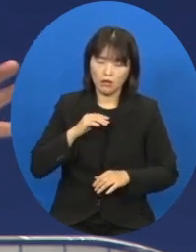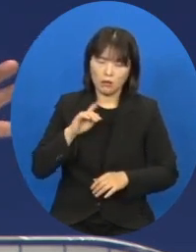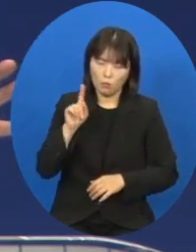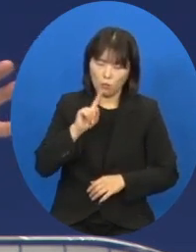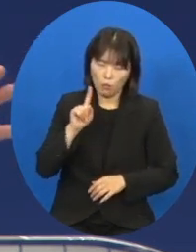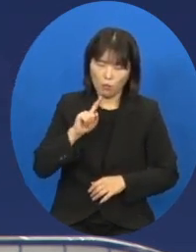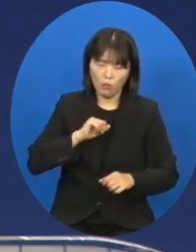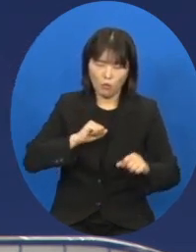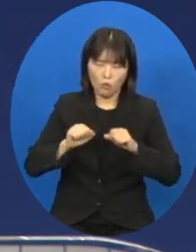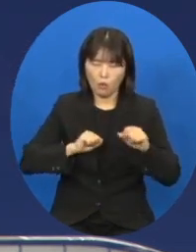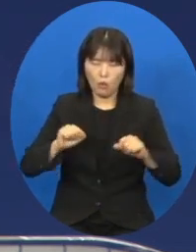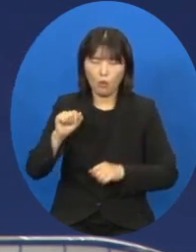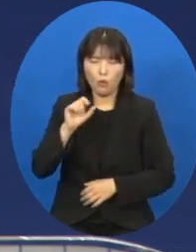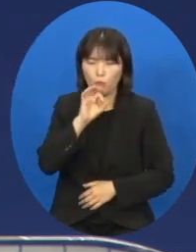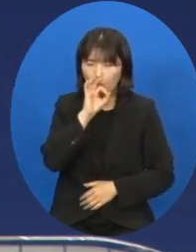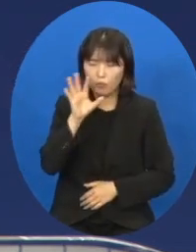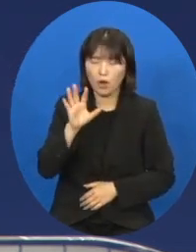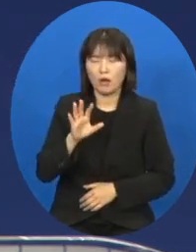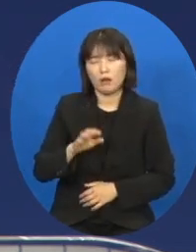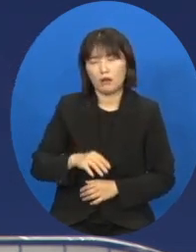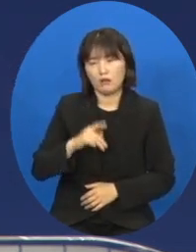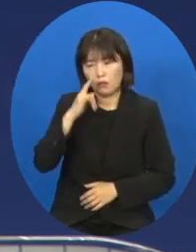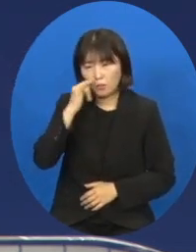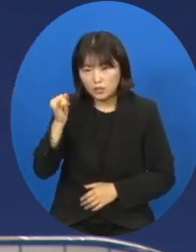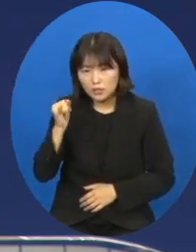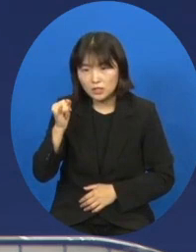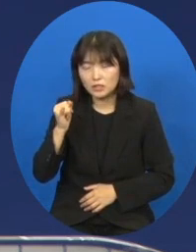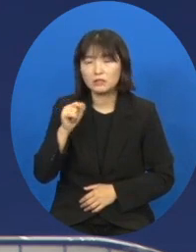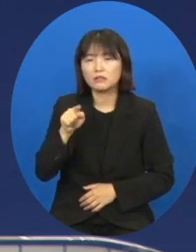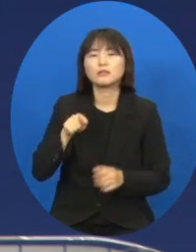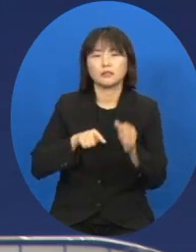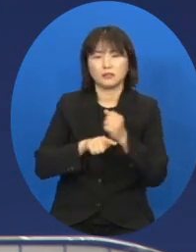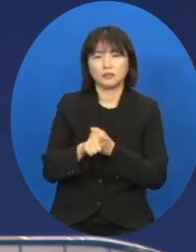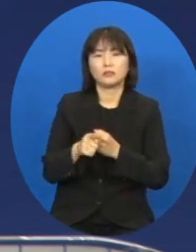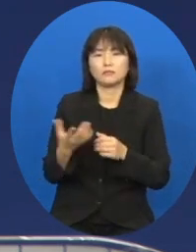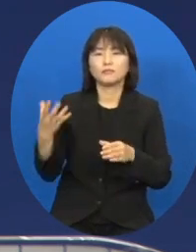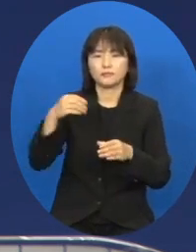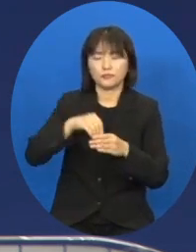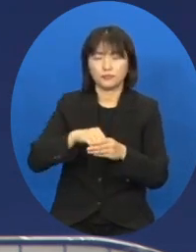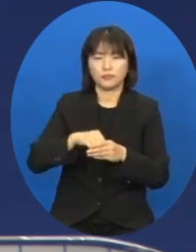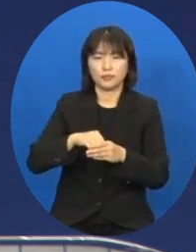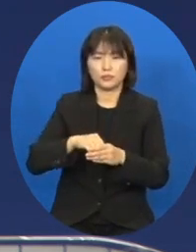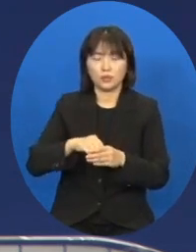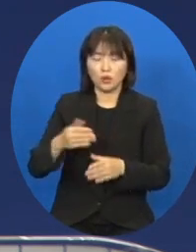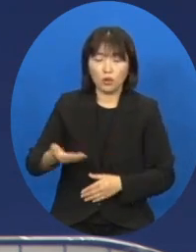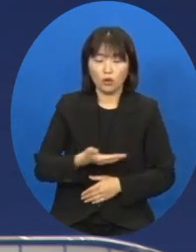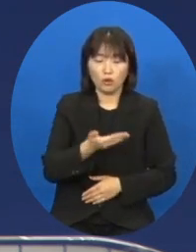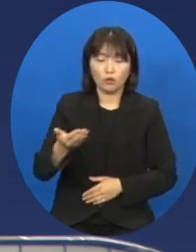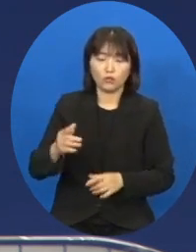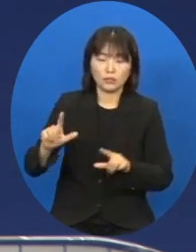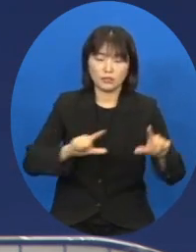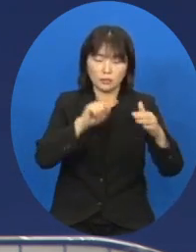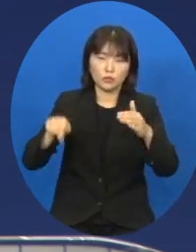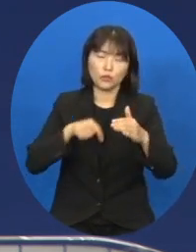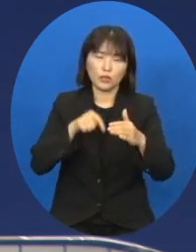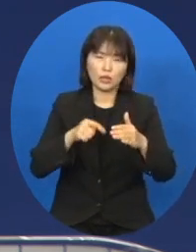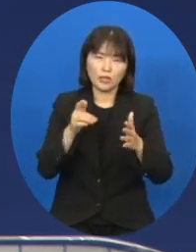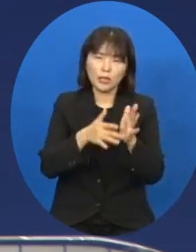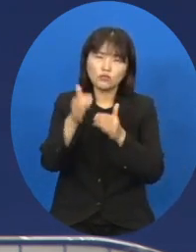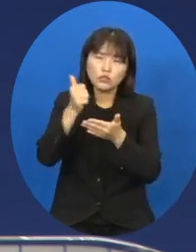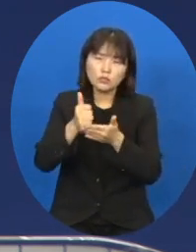없어요, 어머니. 그런 뜻인 거예요. 여러분, 우리의 삶 속에서도 예수님이 주님이